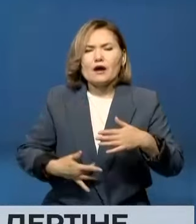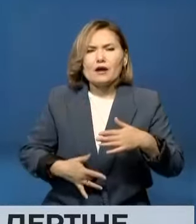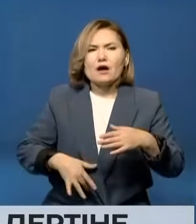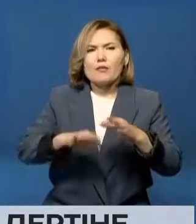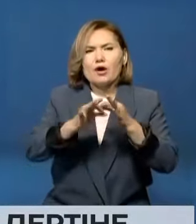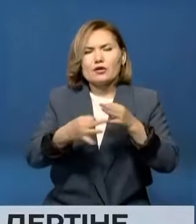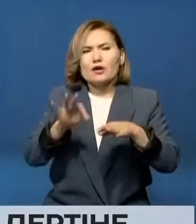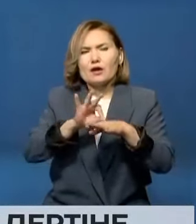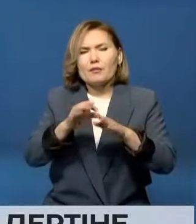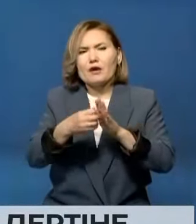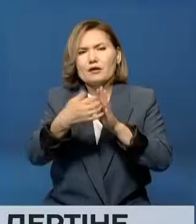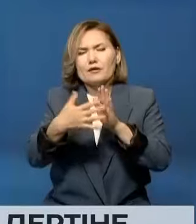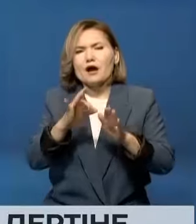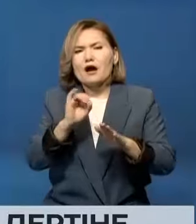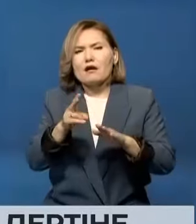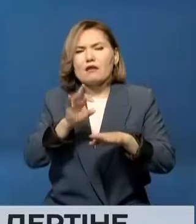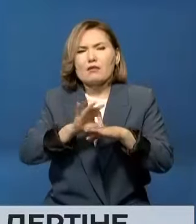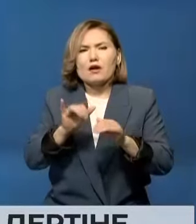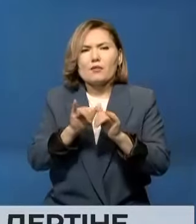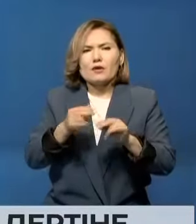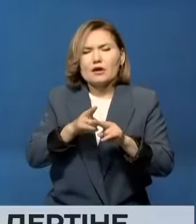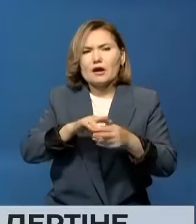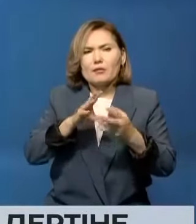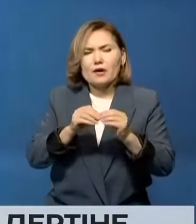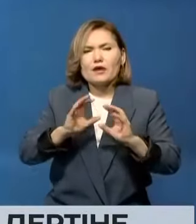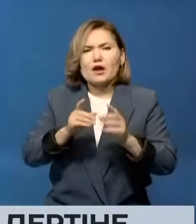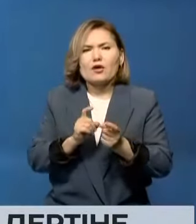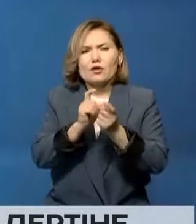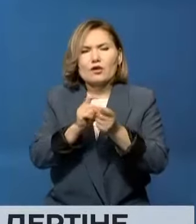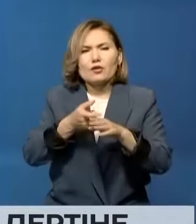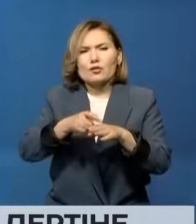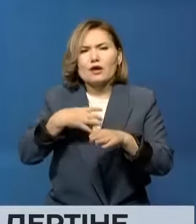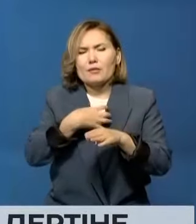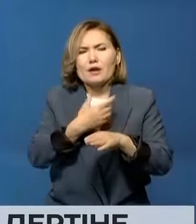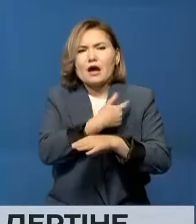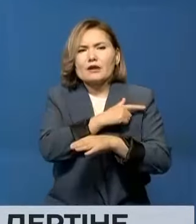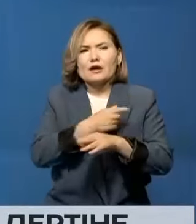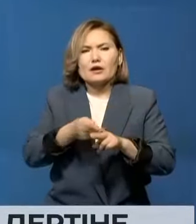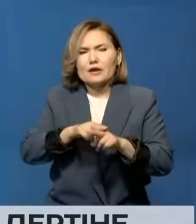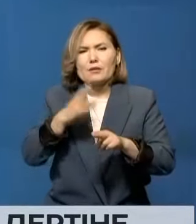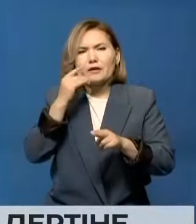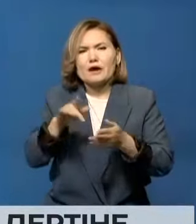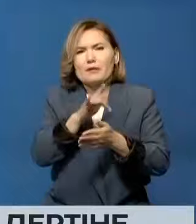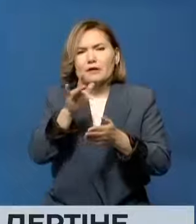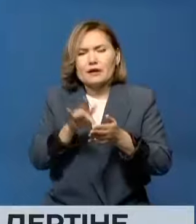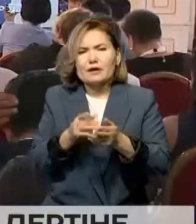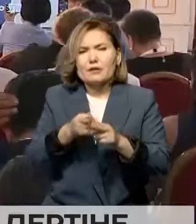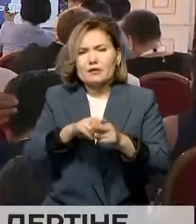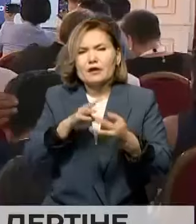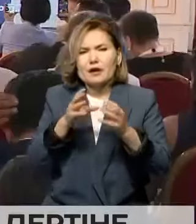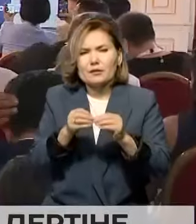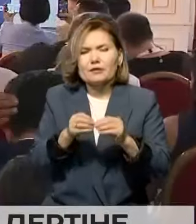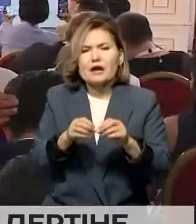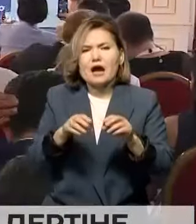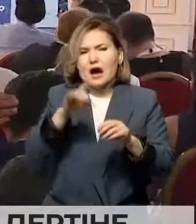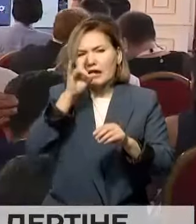ішек жолдарының қатерлі ісігі азаймай тұр. Бұл аурумен әлем болып күресу маңызды дейді дәрігерлер. Осыған орай Алматыда The Best of